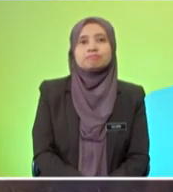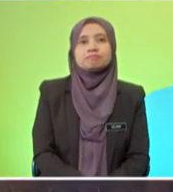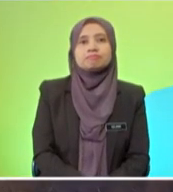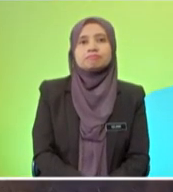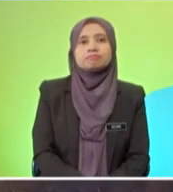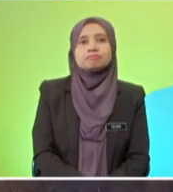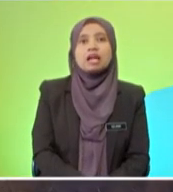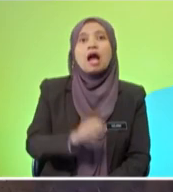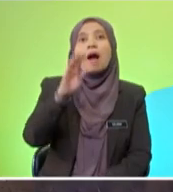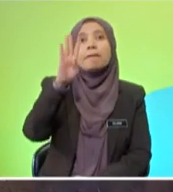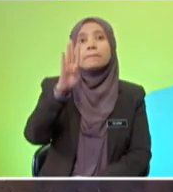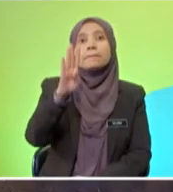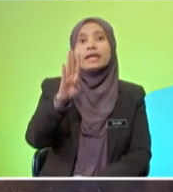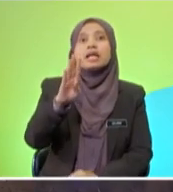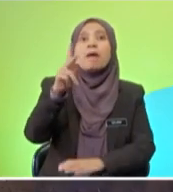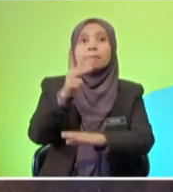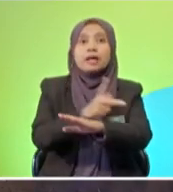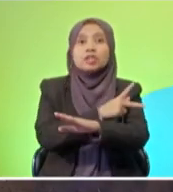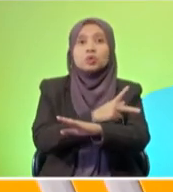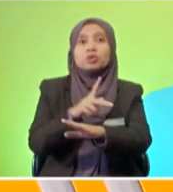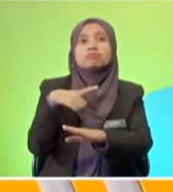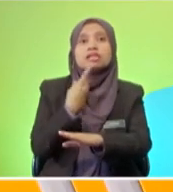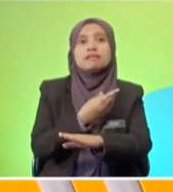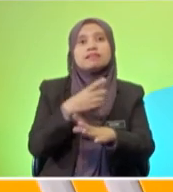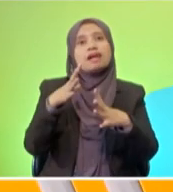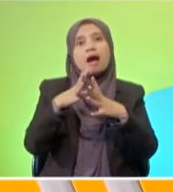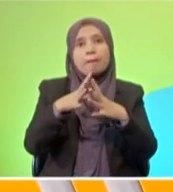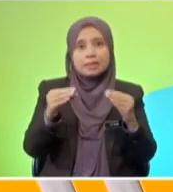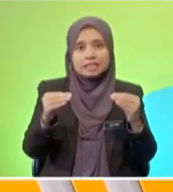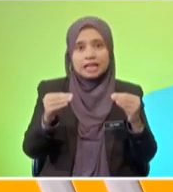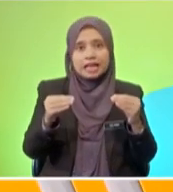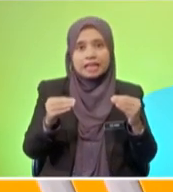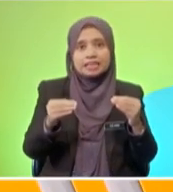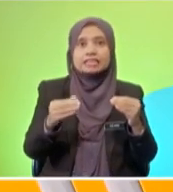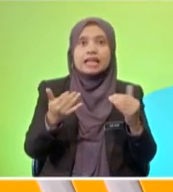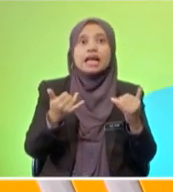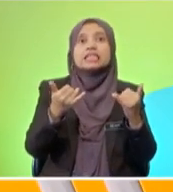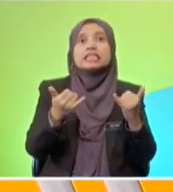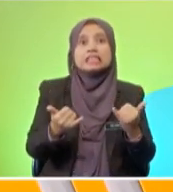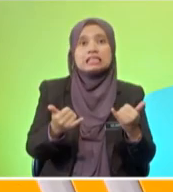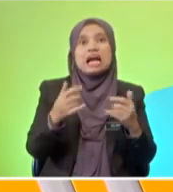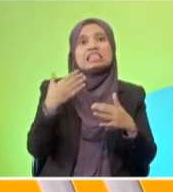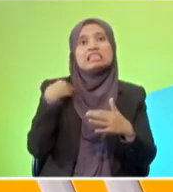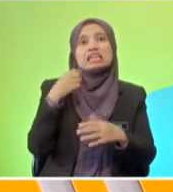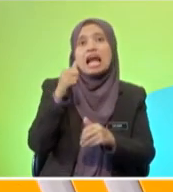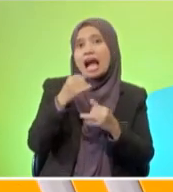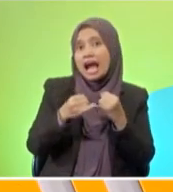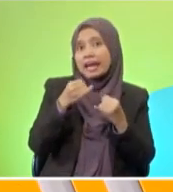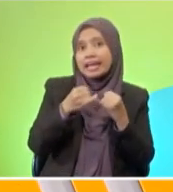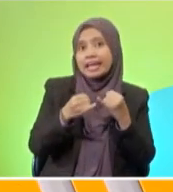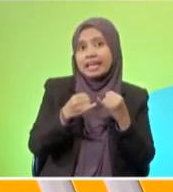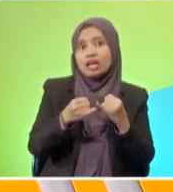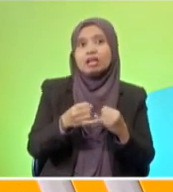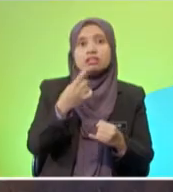4 pantun kita sudah selesaikan sudah gambarnya tinggal yang terakhir saya jemput Rina